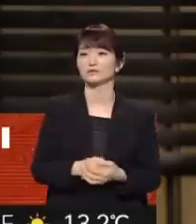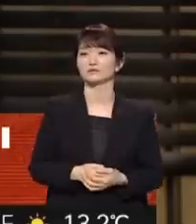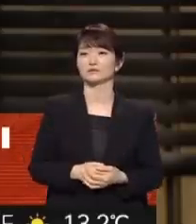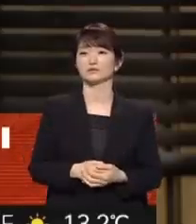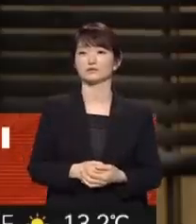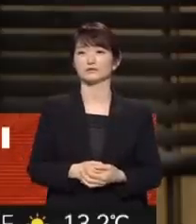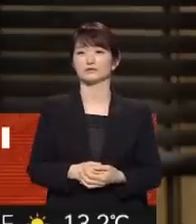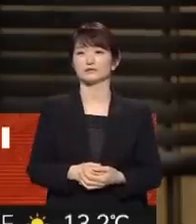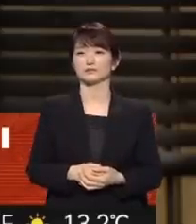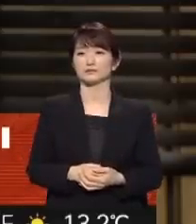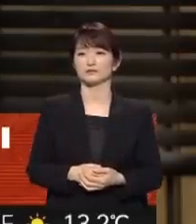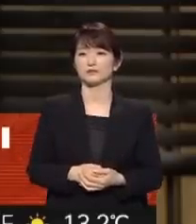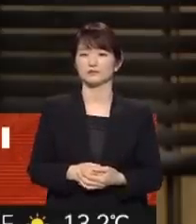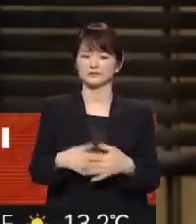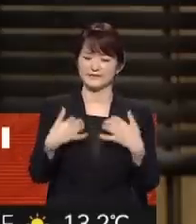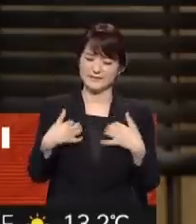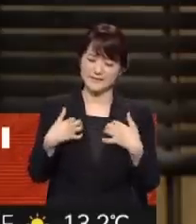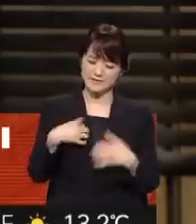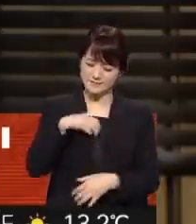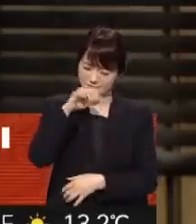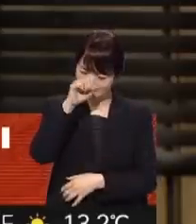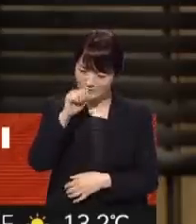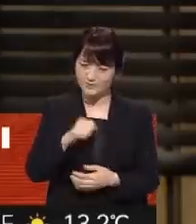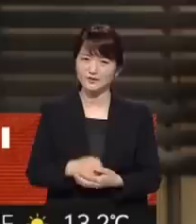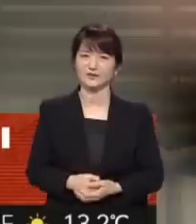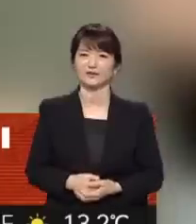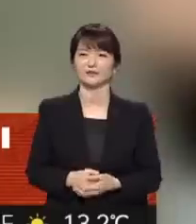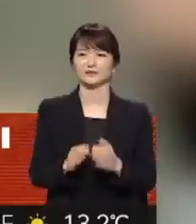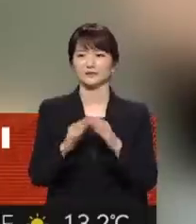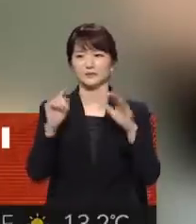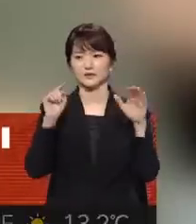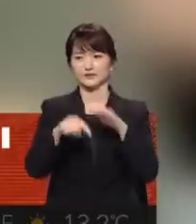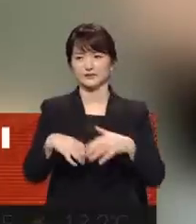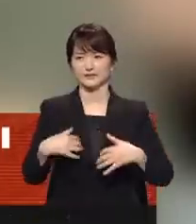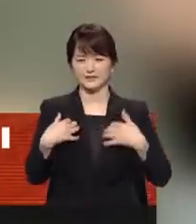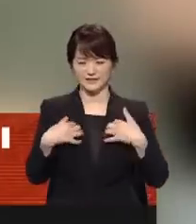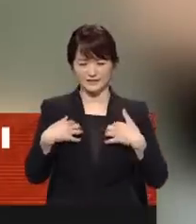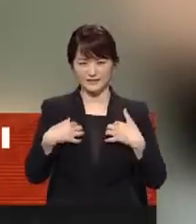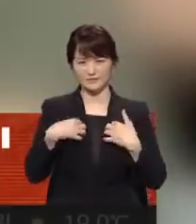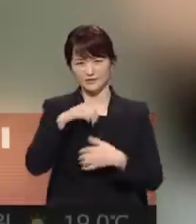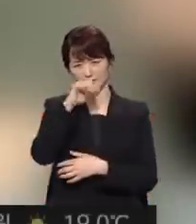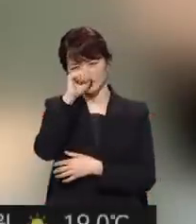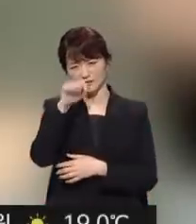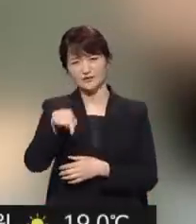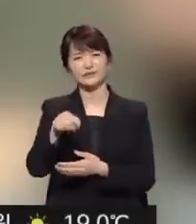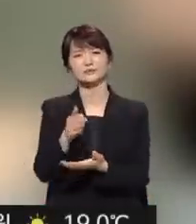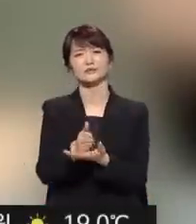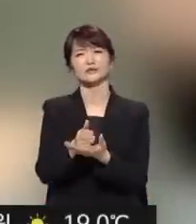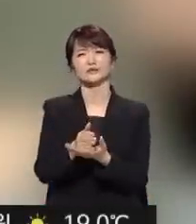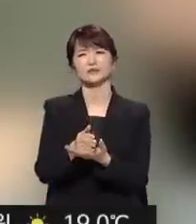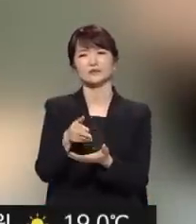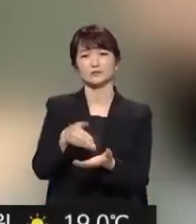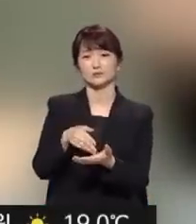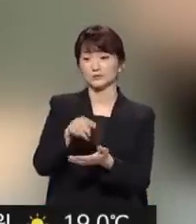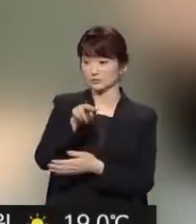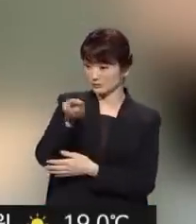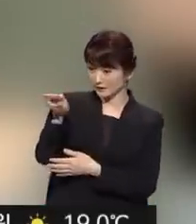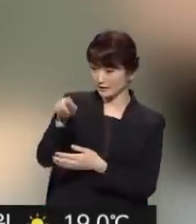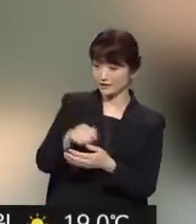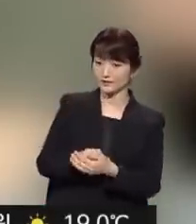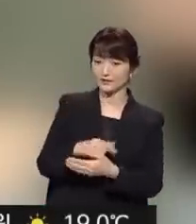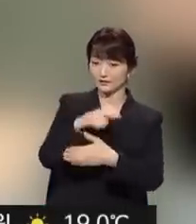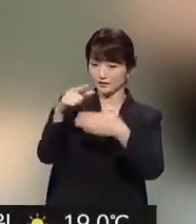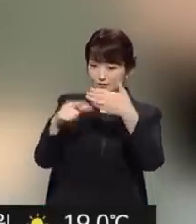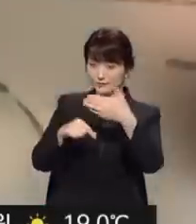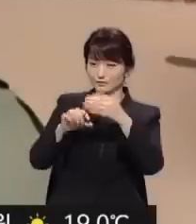사람에서 게임을 되게 좋아해요. 집에 와서 블럭하고 게임하고. 그런 것만 하니까 좀 그만하고, 뉴스도 좀 보고, 좀 뒤에 나오지만 사건 반장